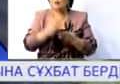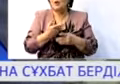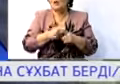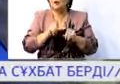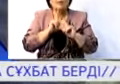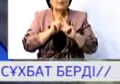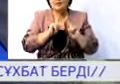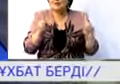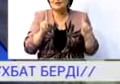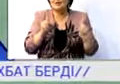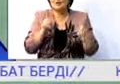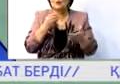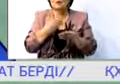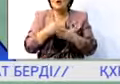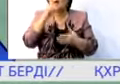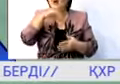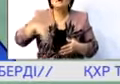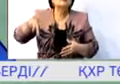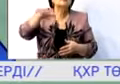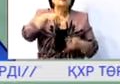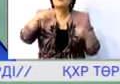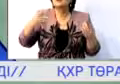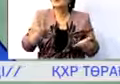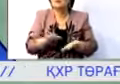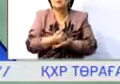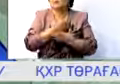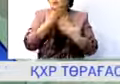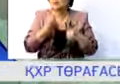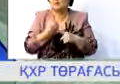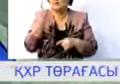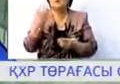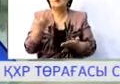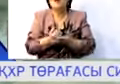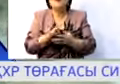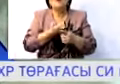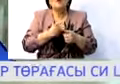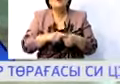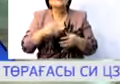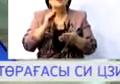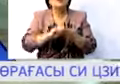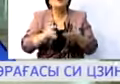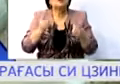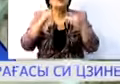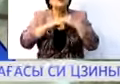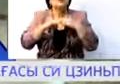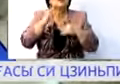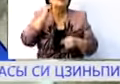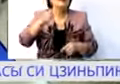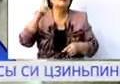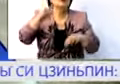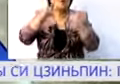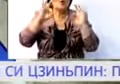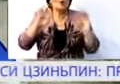бір керемет дүние, бұл Қазақстанның басқа өңірлерінде кездеспейтін құнды жәдігер. Елбасы мақаласында Ұлы даланың ежелгі өнер